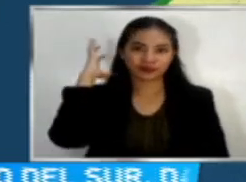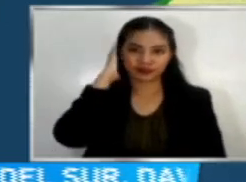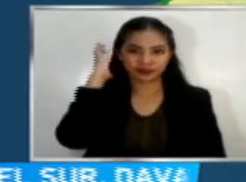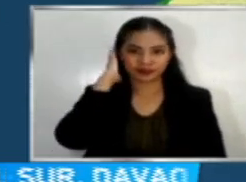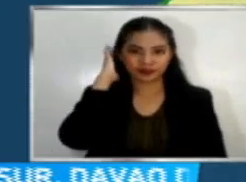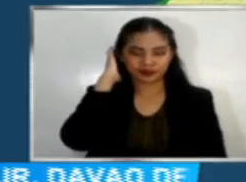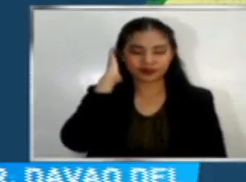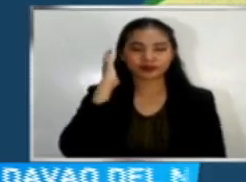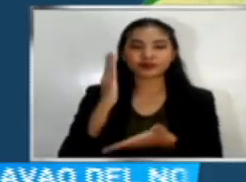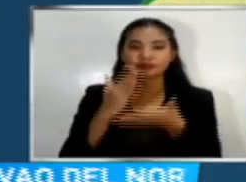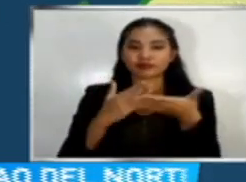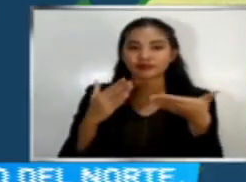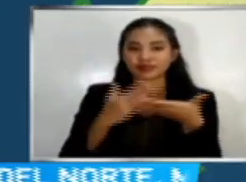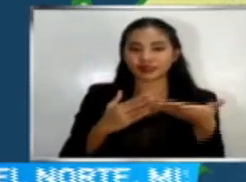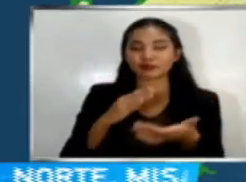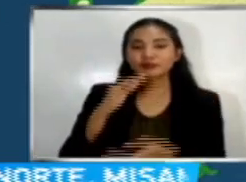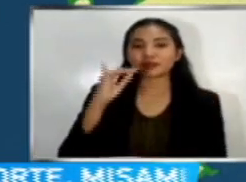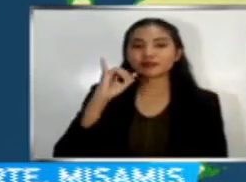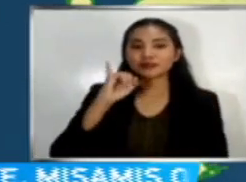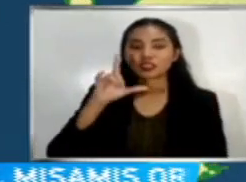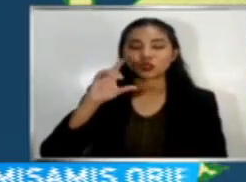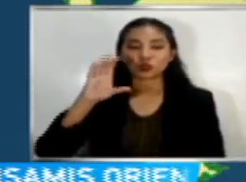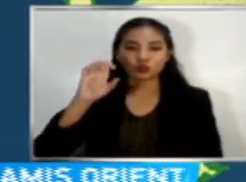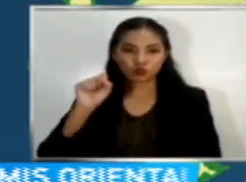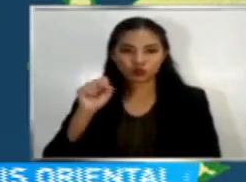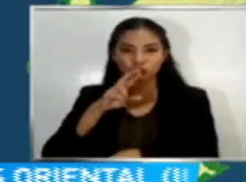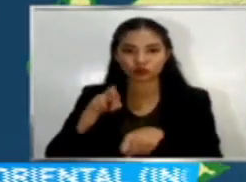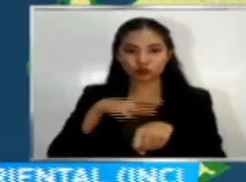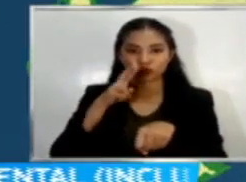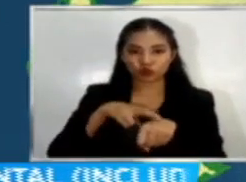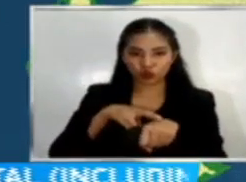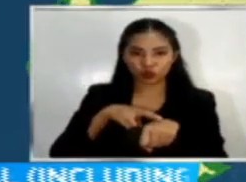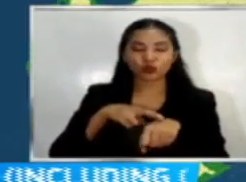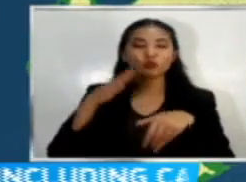panig ng Ilocos Region, Cordillera at Mindoro.